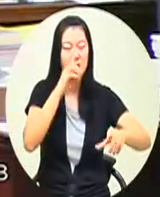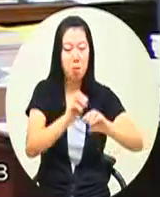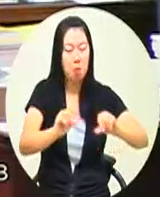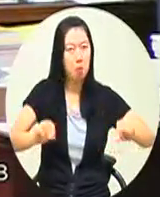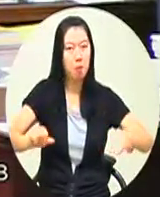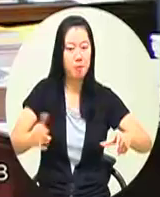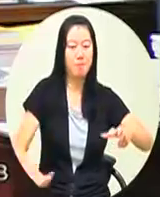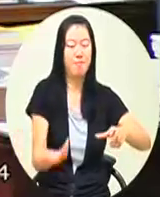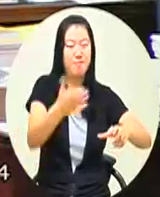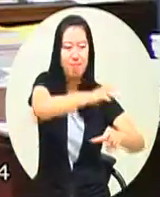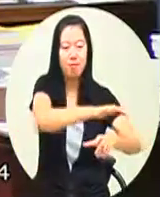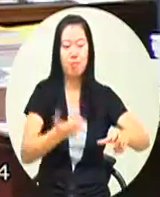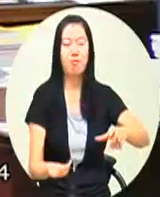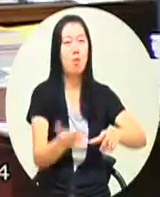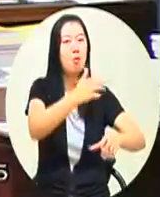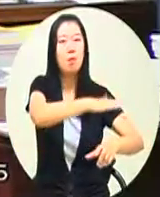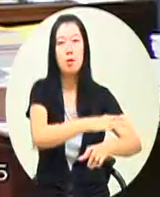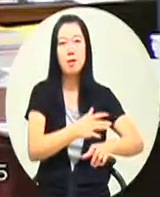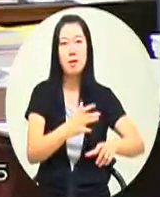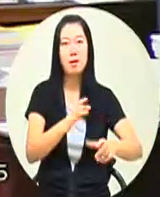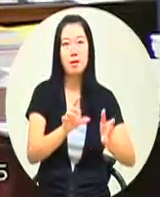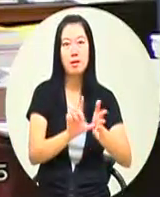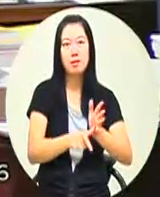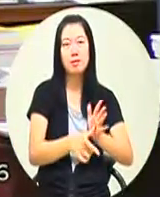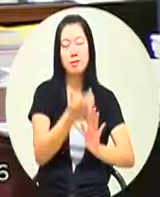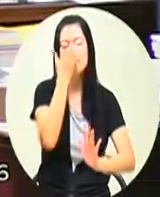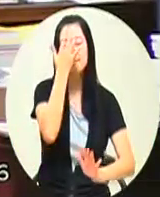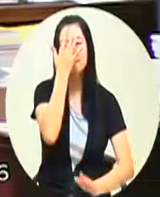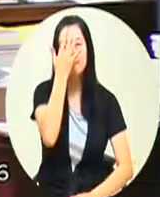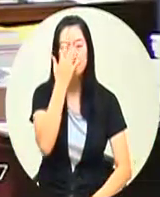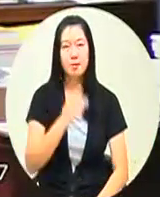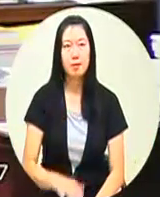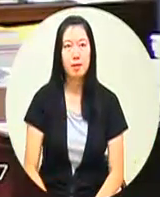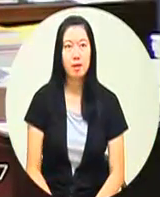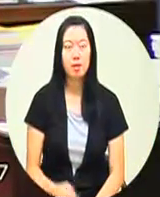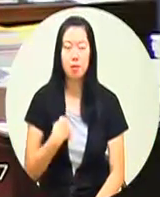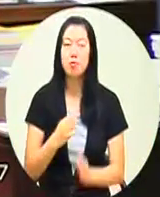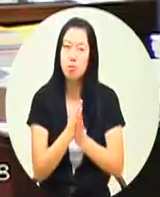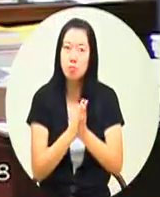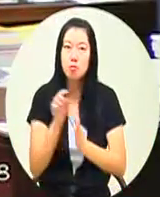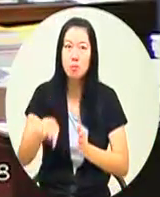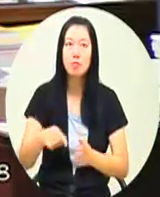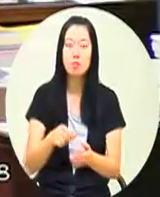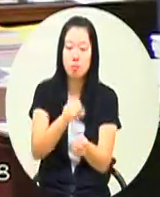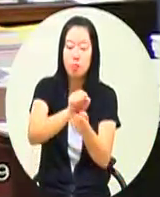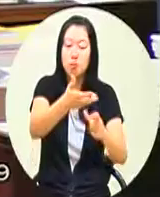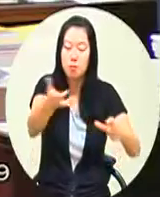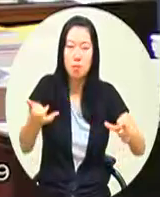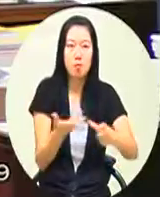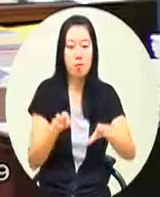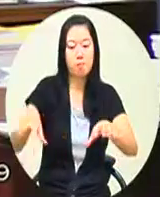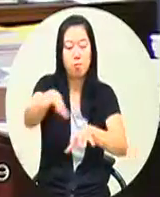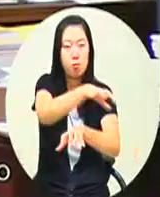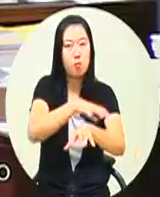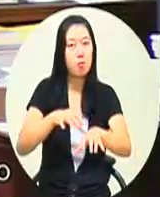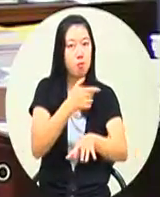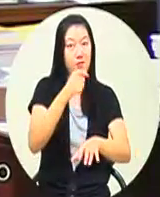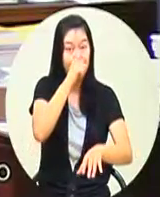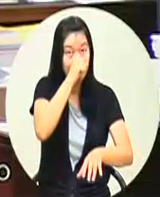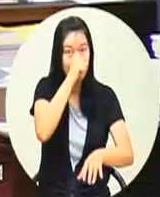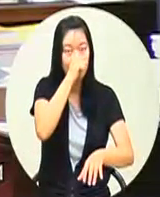吼，拢袂富一滴白流，所以这部分伫遮，我要甲经理拜托的讲，大鼻油是解决环境最好的所在，唔过